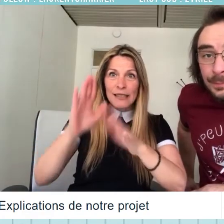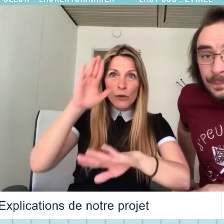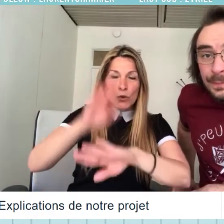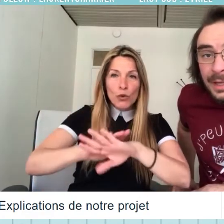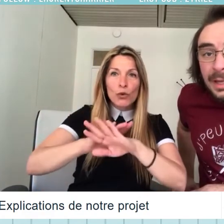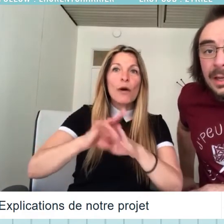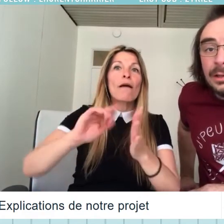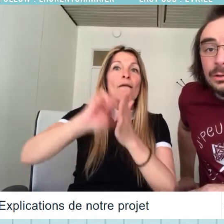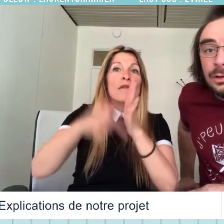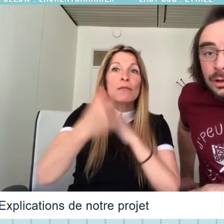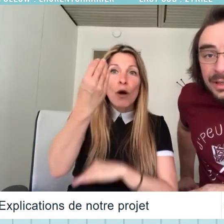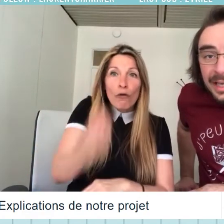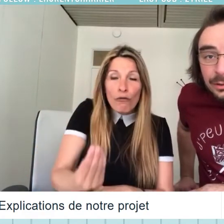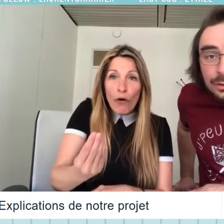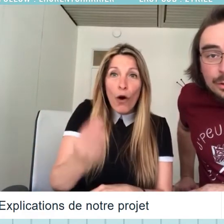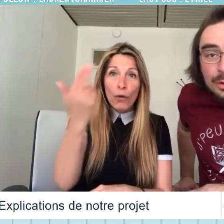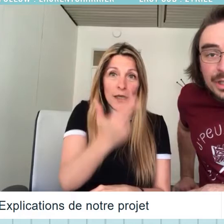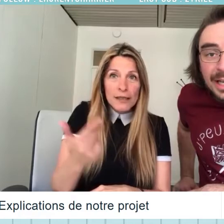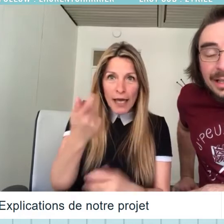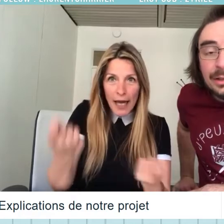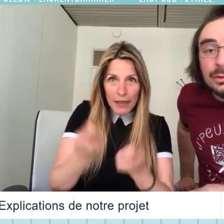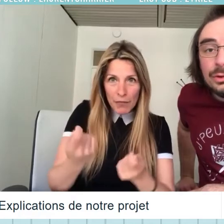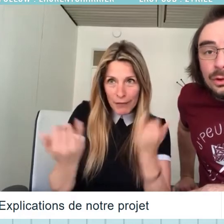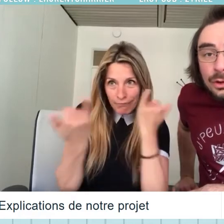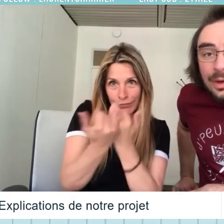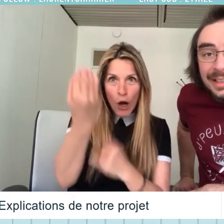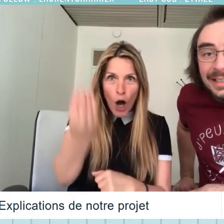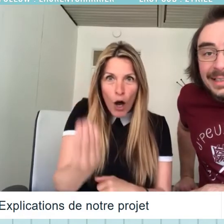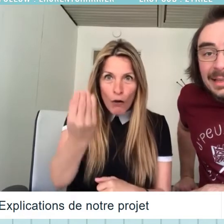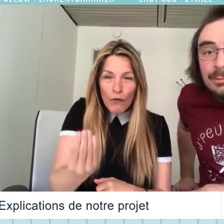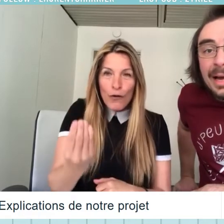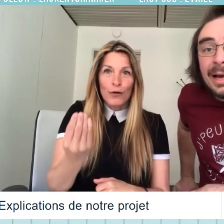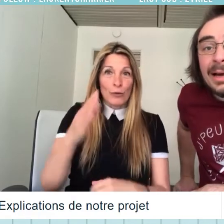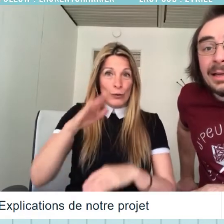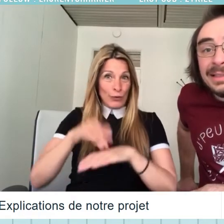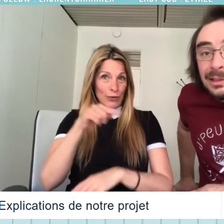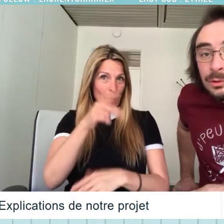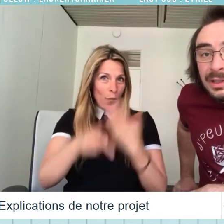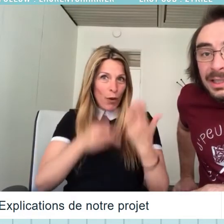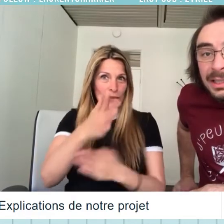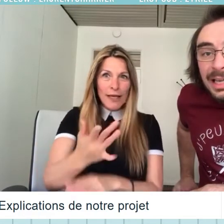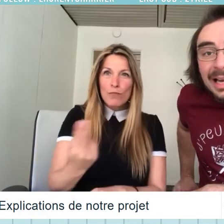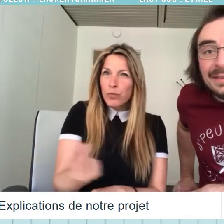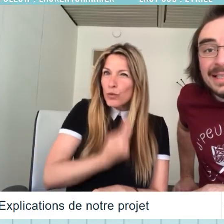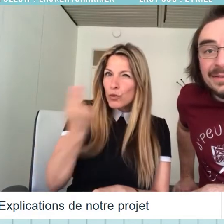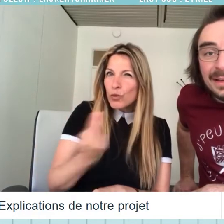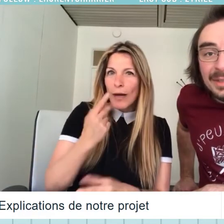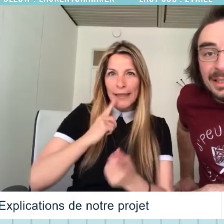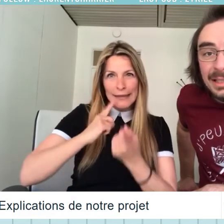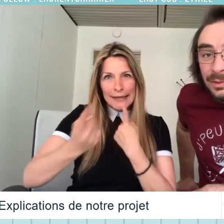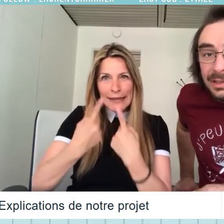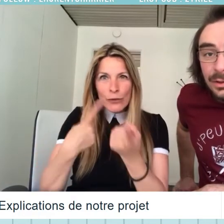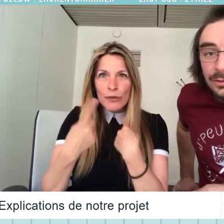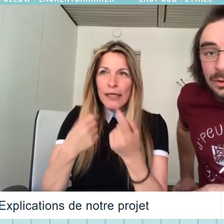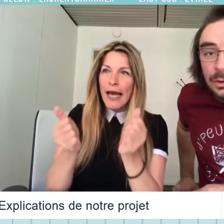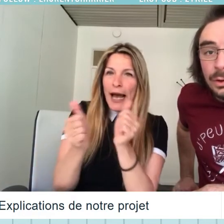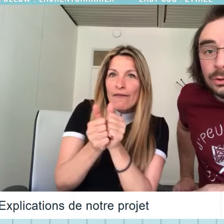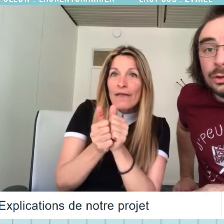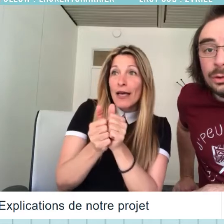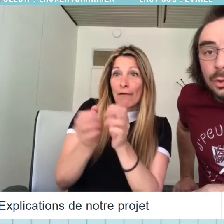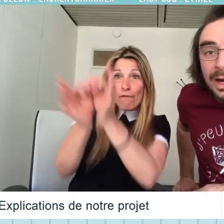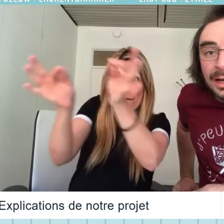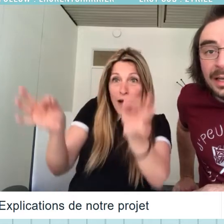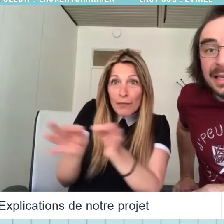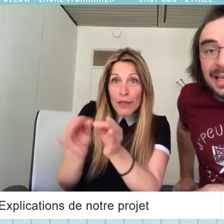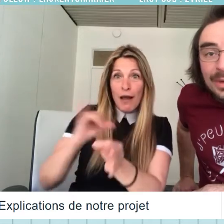enfants. Dans le cadre de ce projet, nous serions intéressés par discuter avec des familles qui ont des enfants